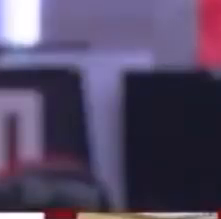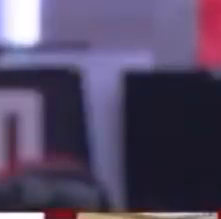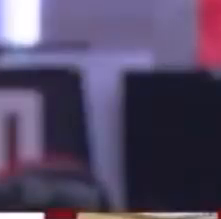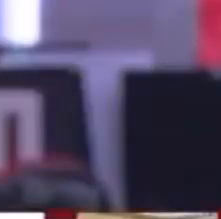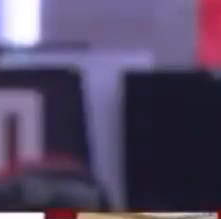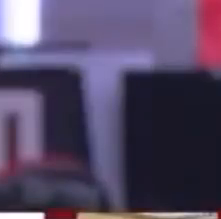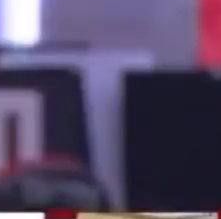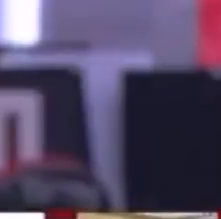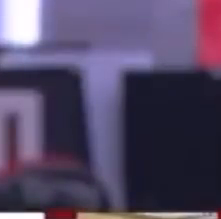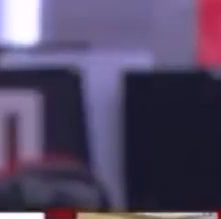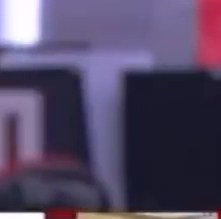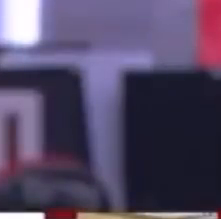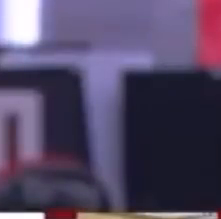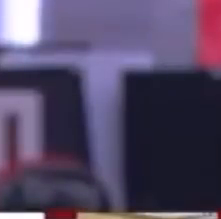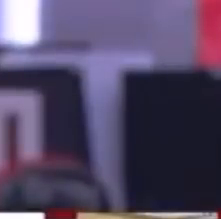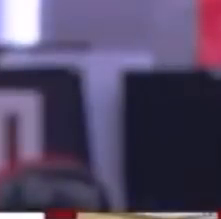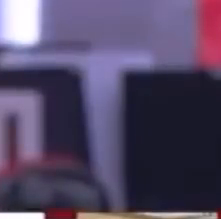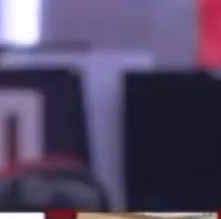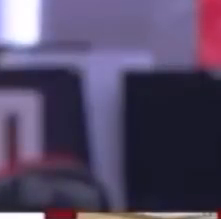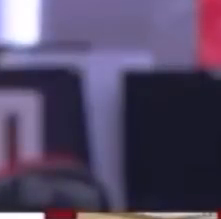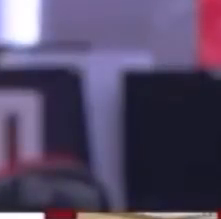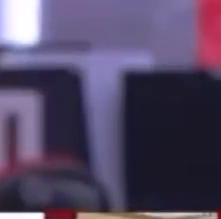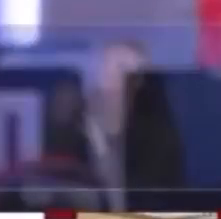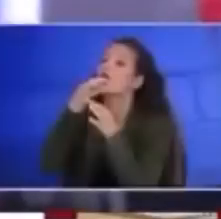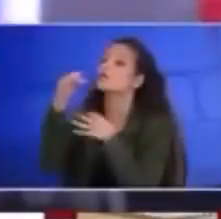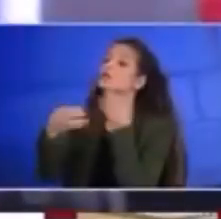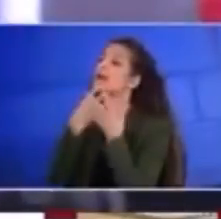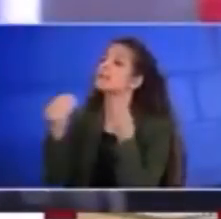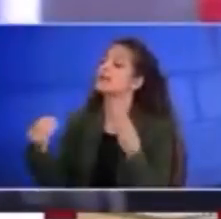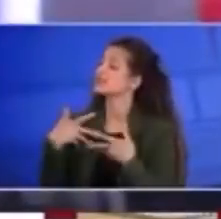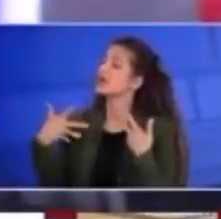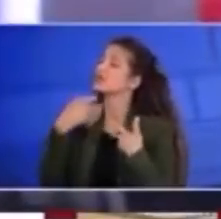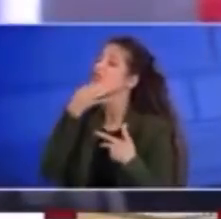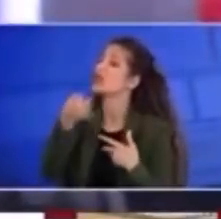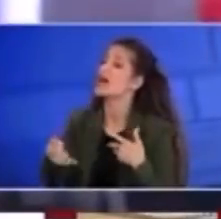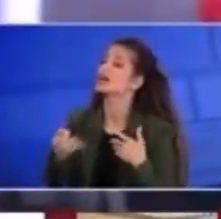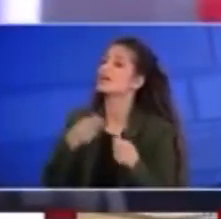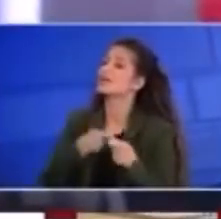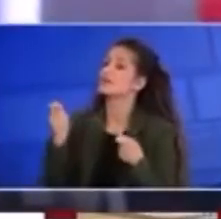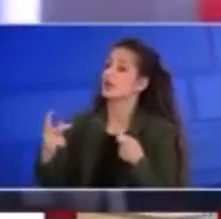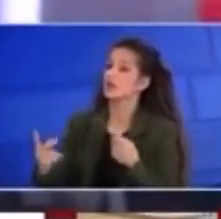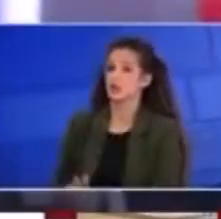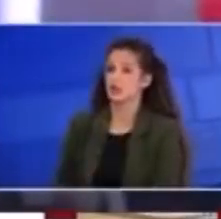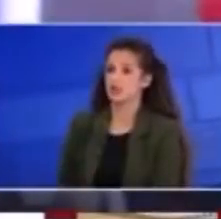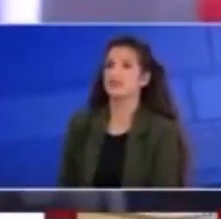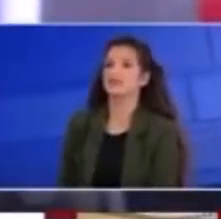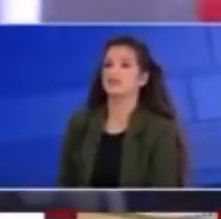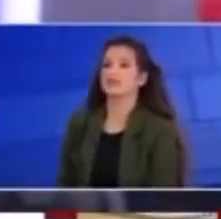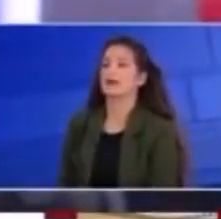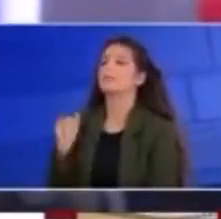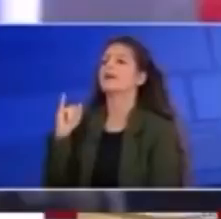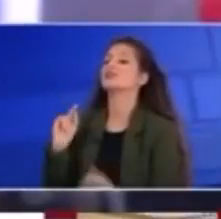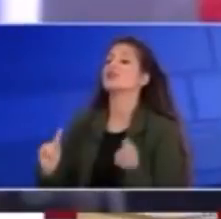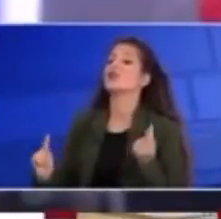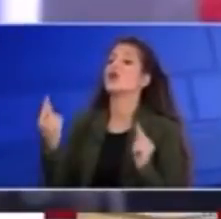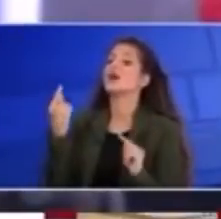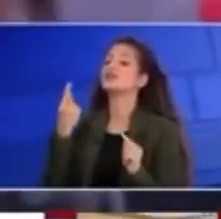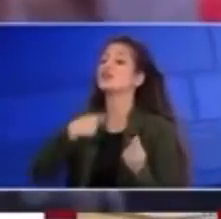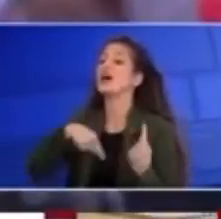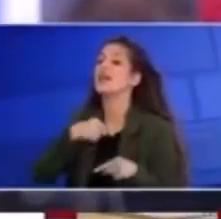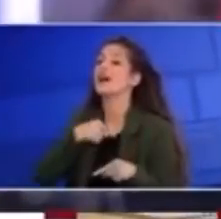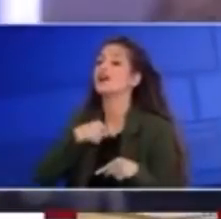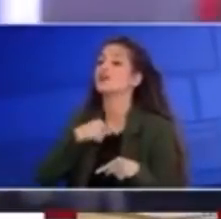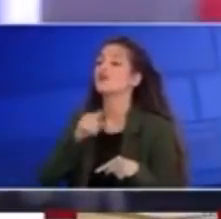לוועדה ולנסות לשנות את המצב? אז שאלו את זה הרבה, אני שמחה ששאלת את זה, חברת הכנסת פינטו. מה שקורה זה